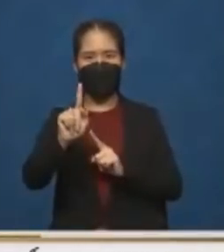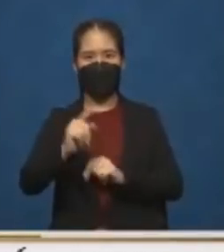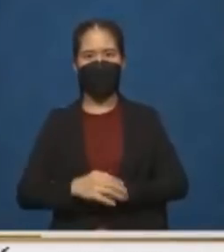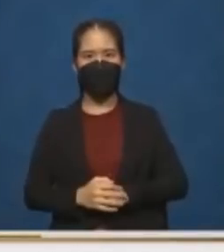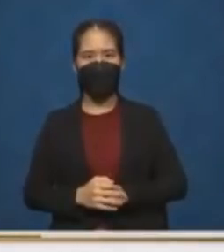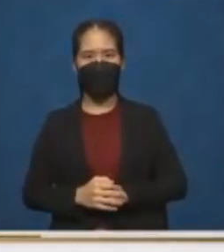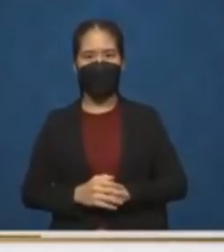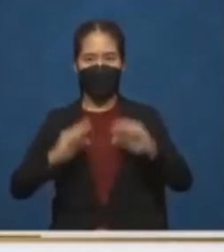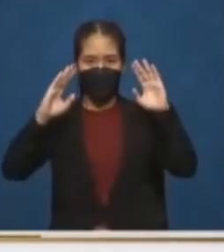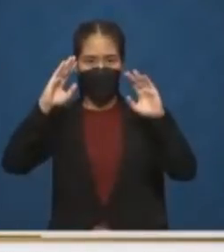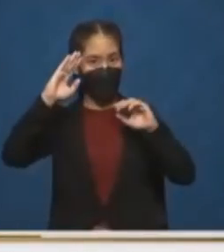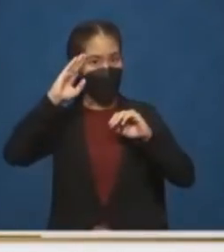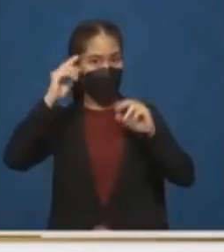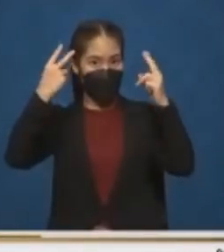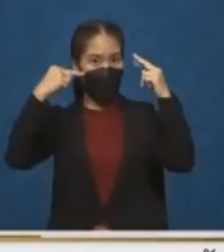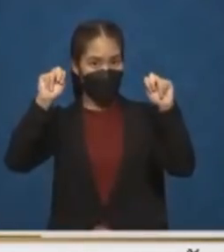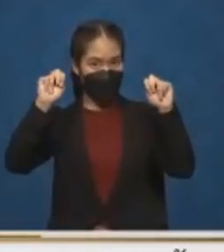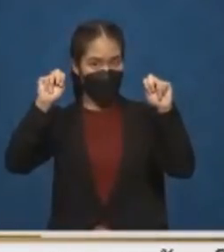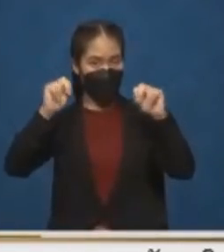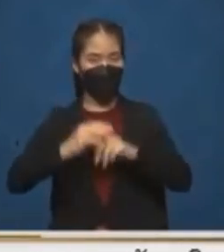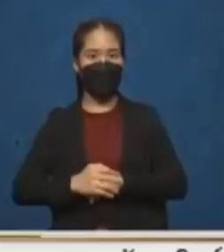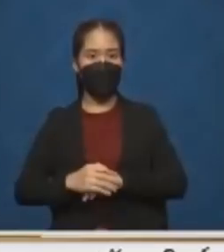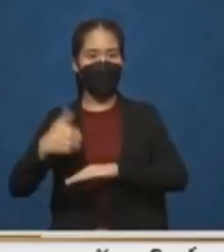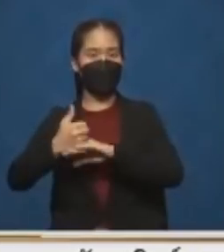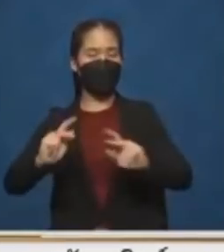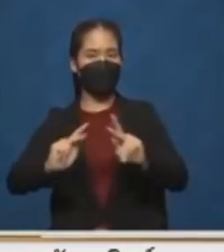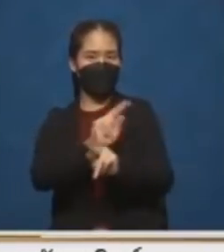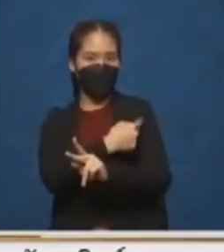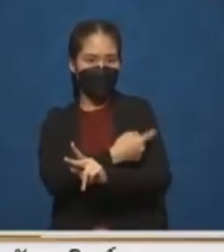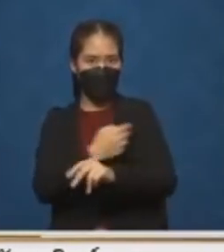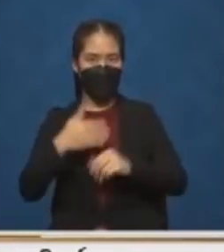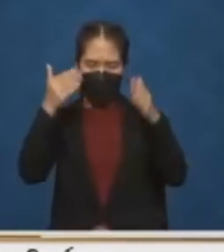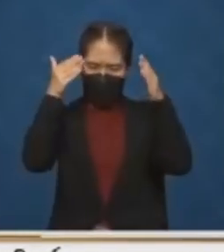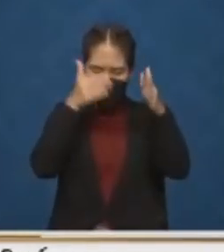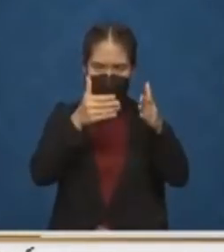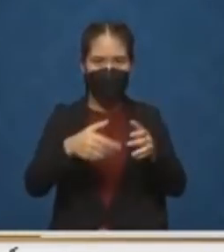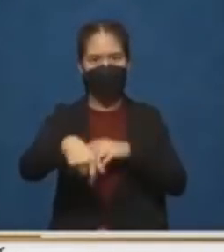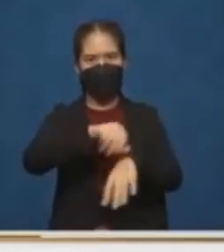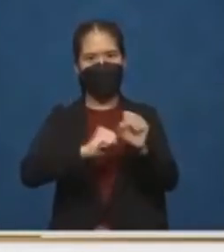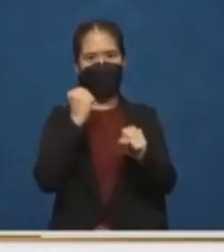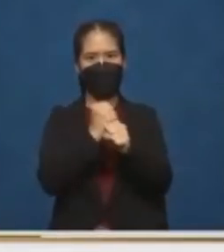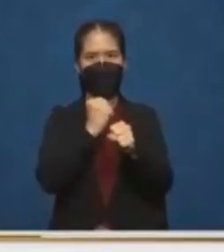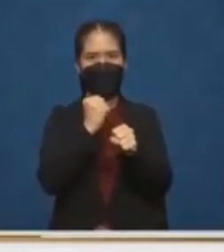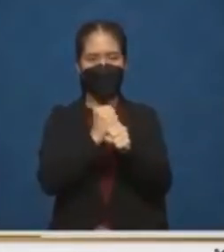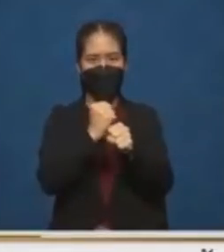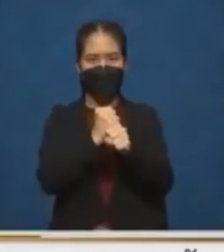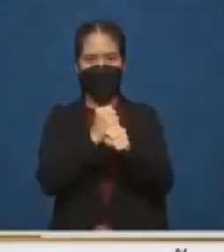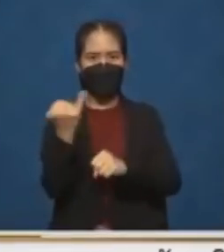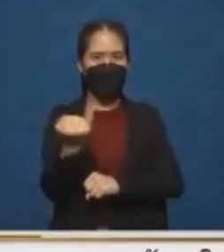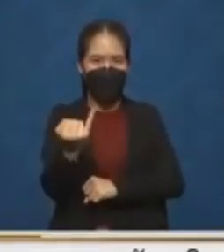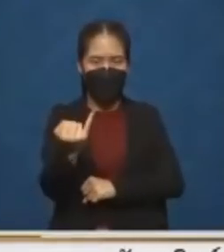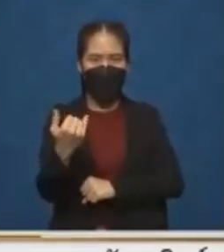พ้นเอกประยุตและในอนุทินจงใจปฏิบัติ และเว้นการปฏิบัติ ผิดต่อตำแหนงหน้าที่ทางราชการ